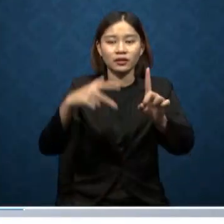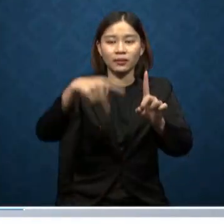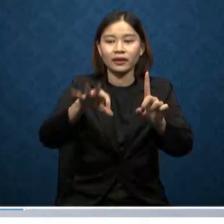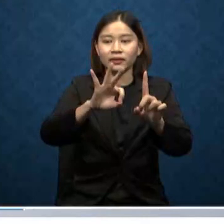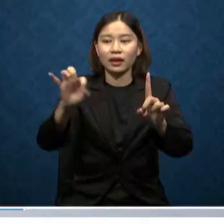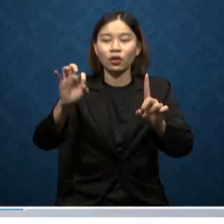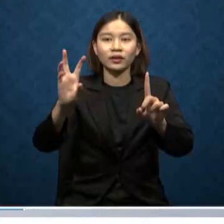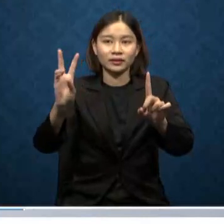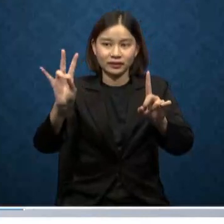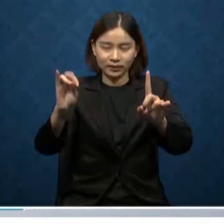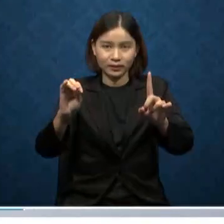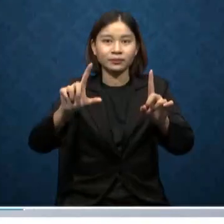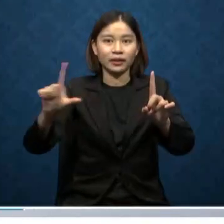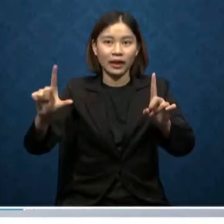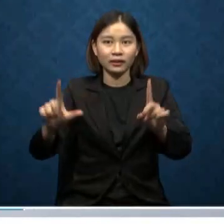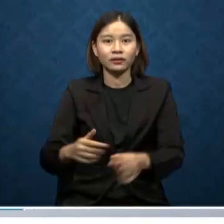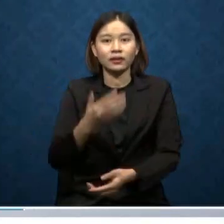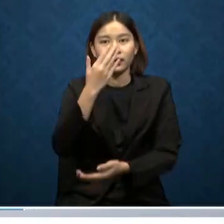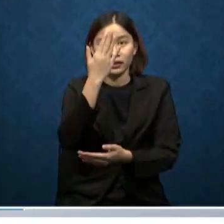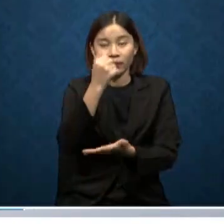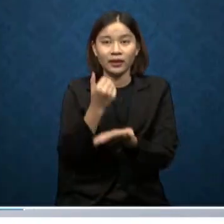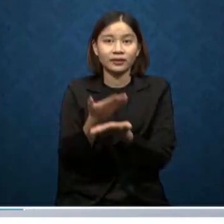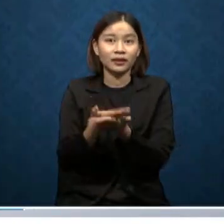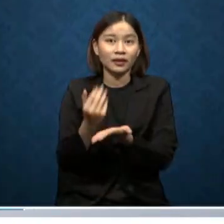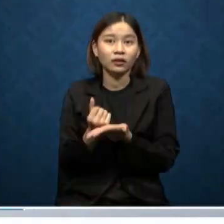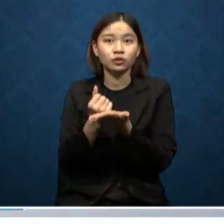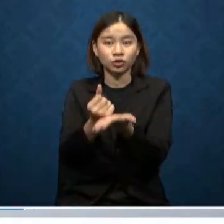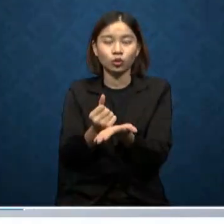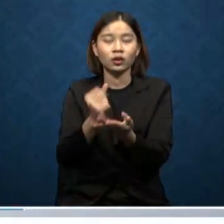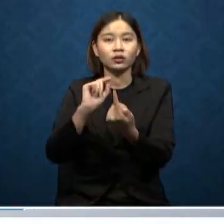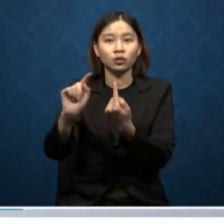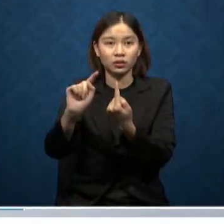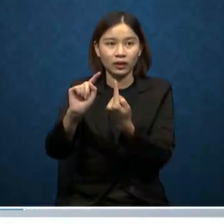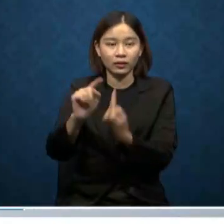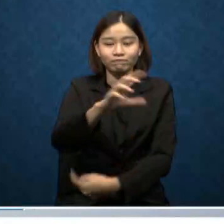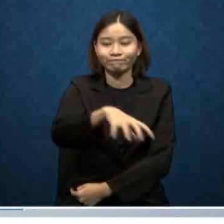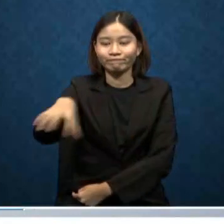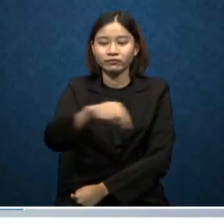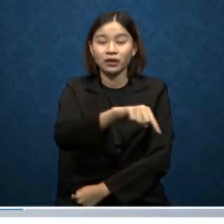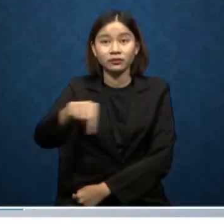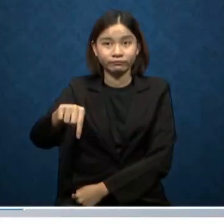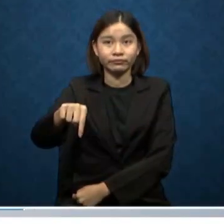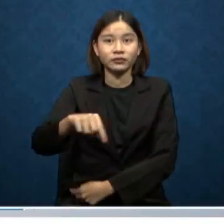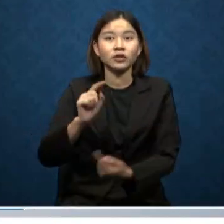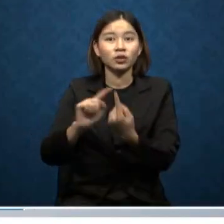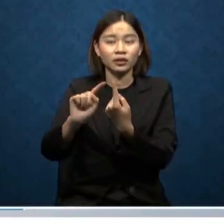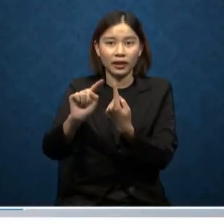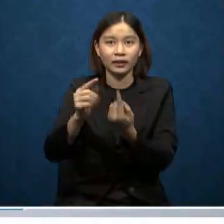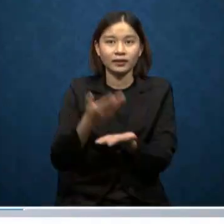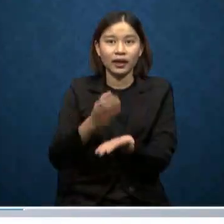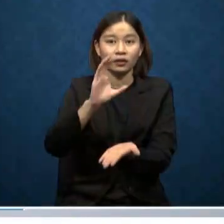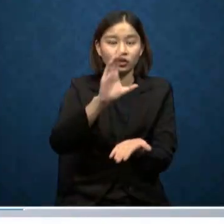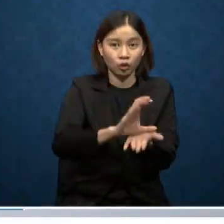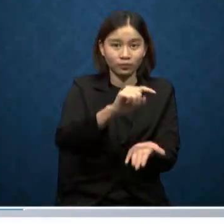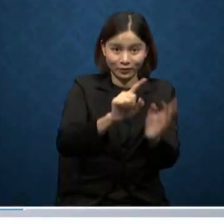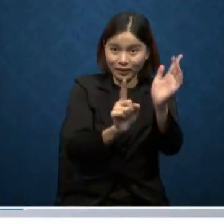70 ลานบท เสรษเพื่ชดเชยร่ายได้ให้คับทั้ง 2 ส่นในส่วนของงบปต